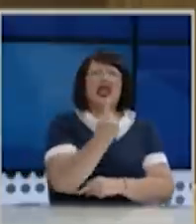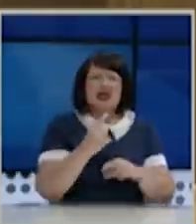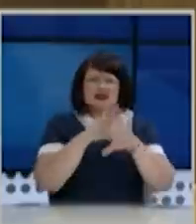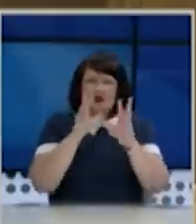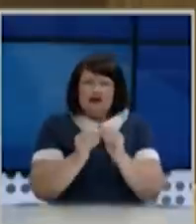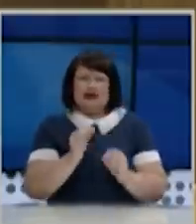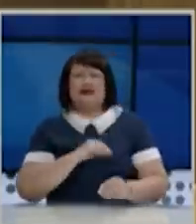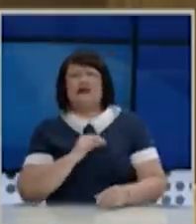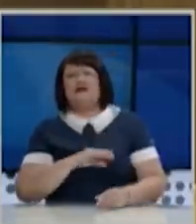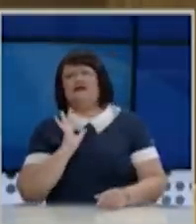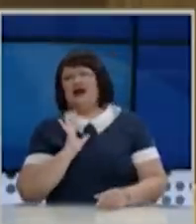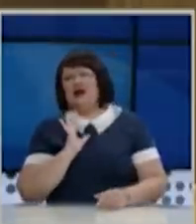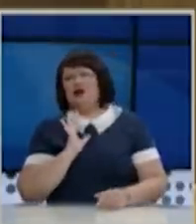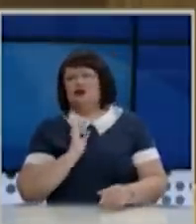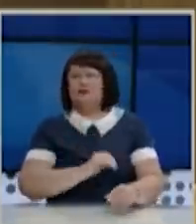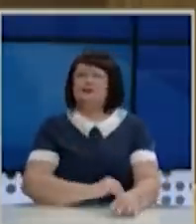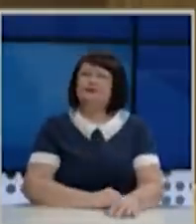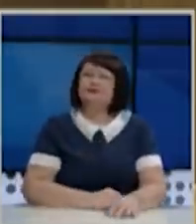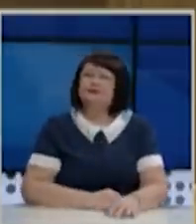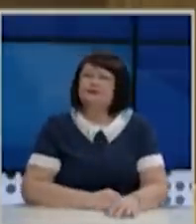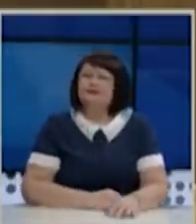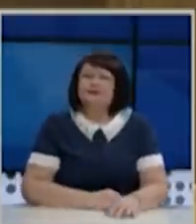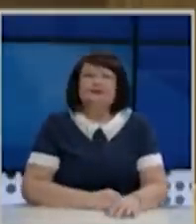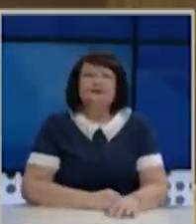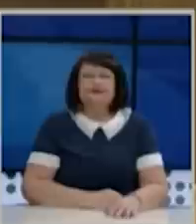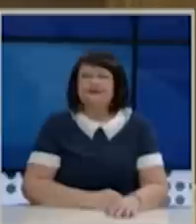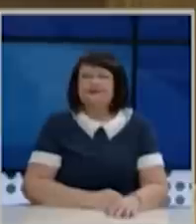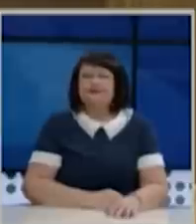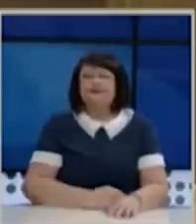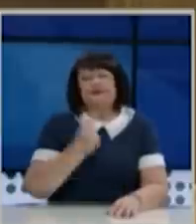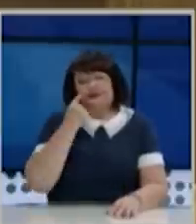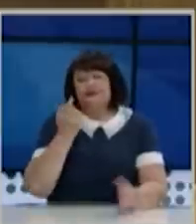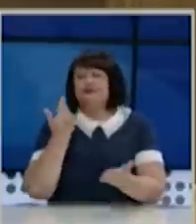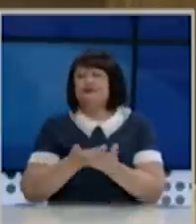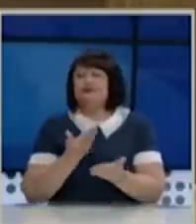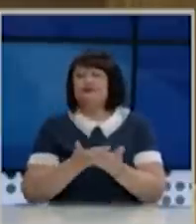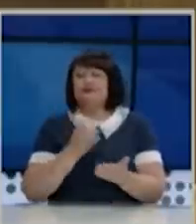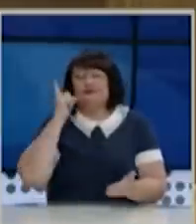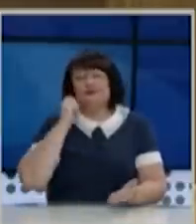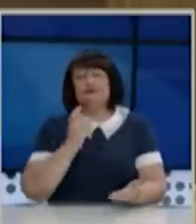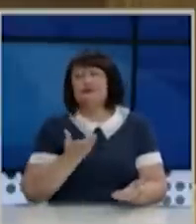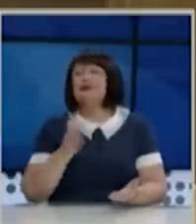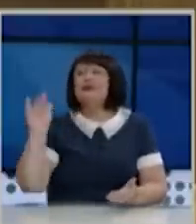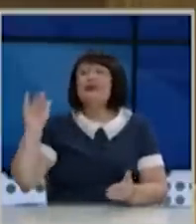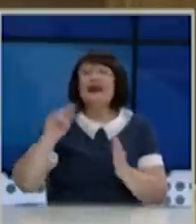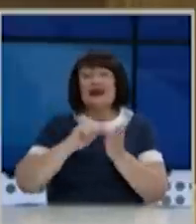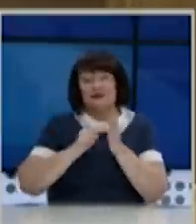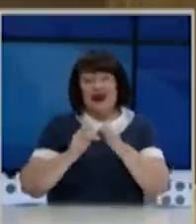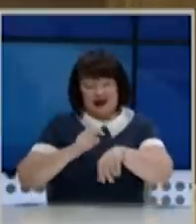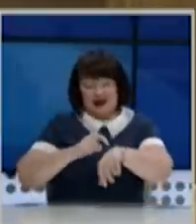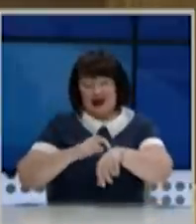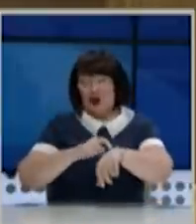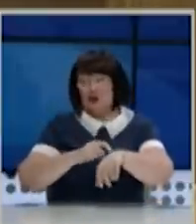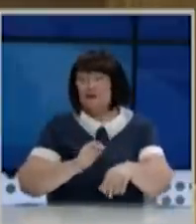κερδοφόρες επενδύσεις. Αυτά τα έχουν αποδειχτεί και από την ίδια την πραγματικότητα. Κύριε Παφίλη, λίγη προσοχή στο χρόνο, έτσι.